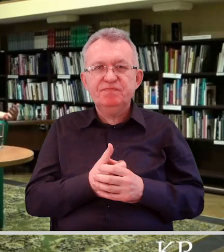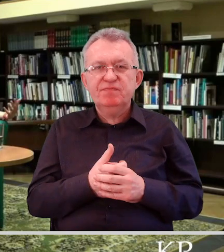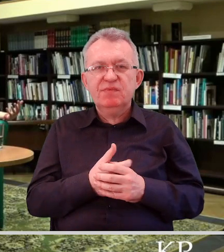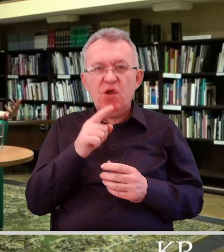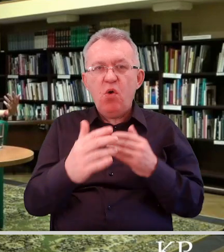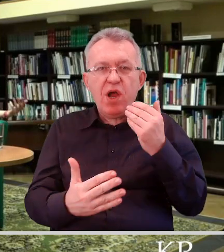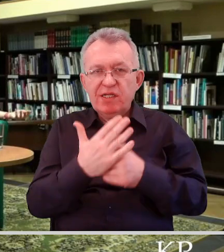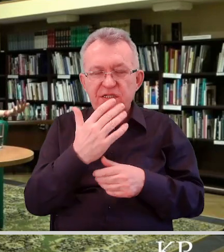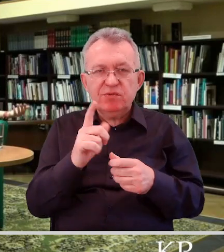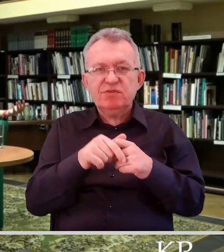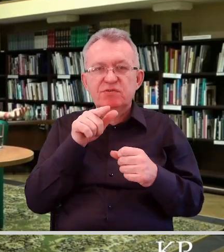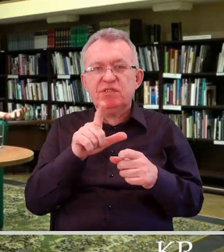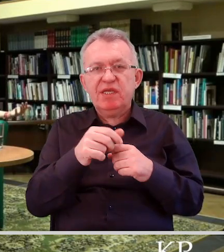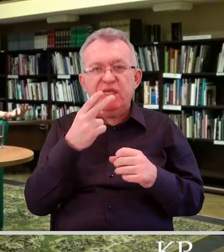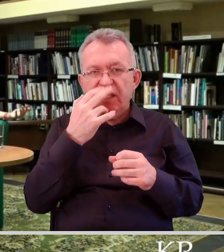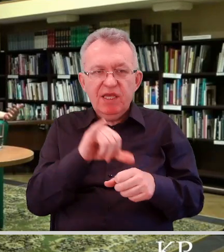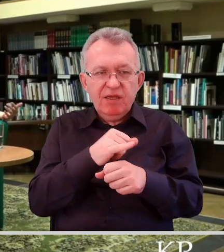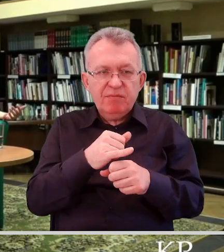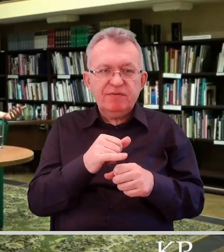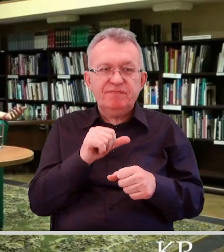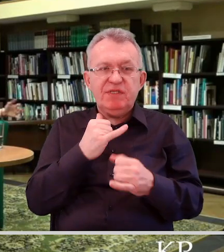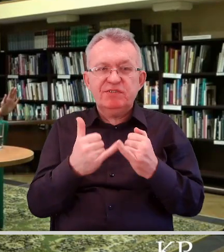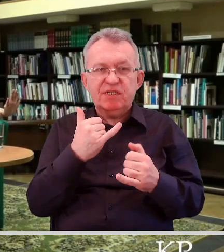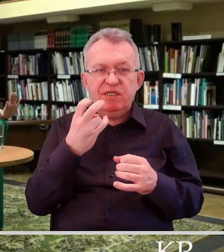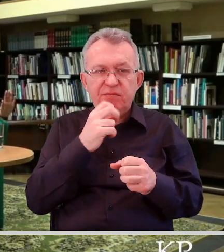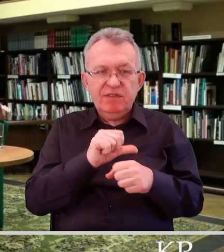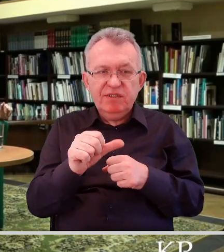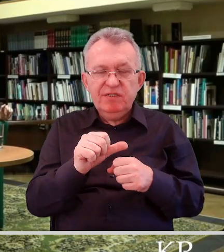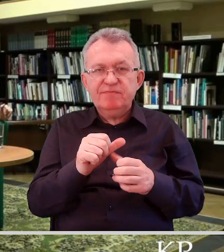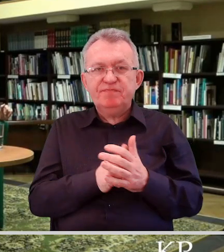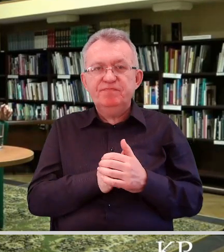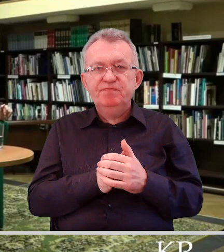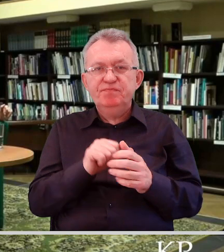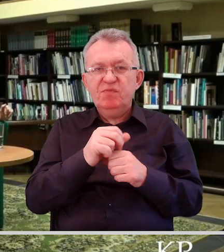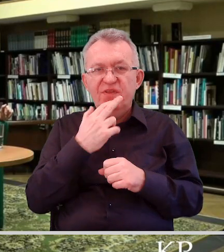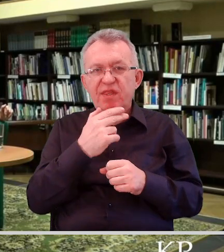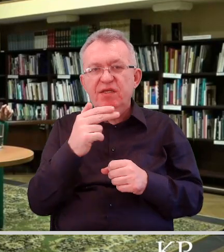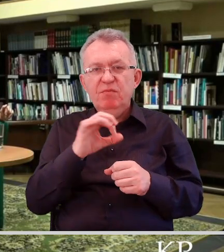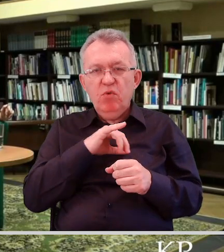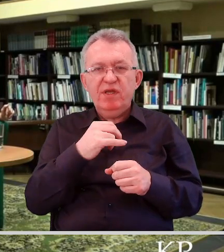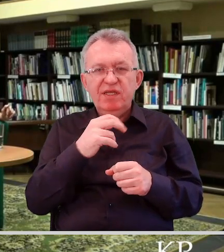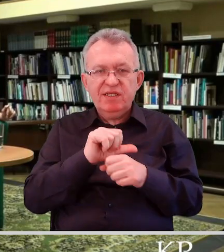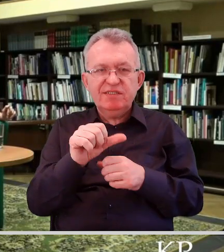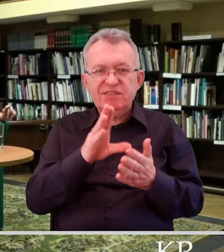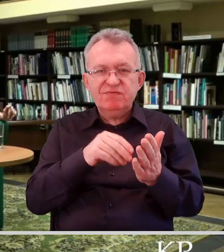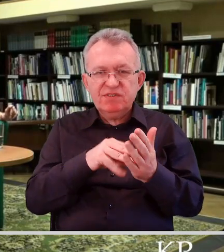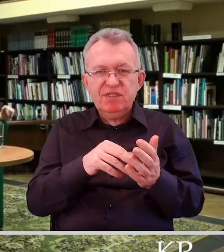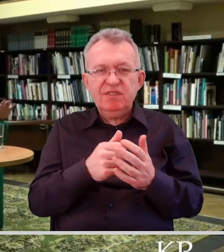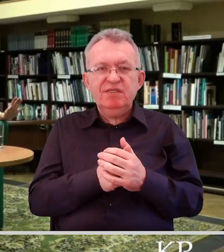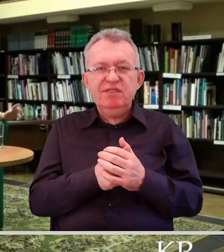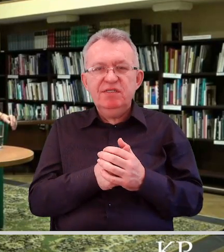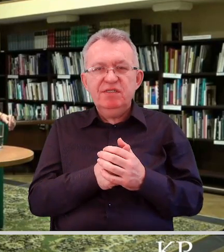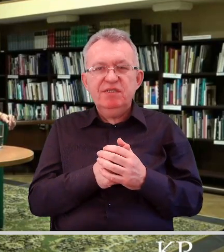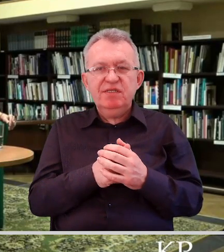I okazało się, że niezależnie od tego, jakie jest imię, nawet jeżeli ludzie się bardzo dystansowali do tematu i mówili, nie, moje to jest zwyczajne, tam Piotrek jestem,